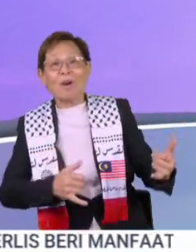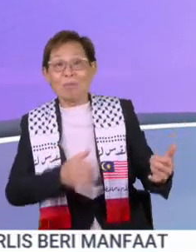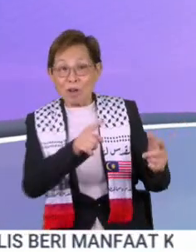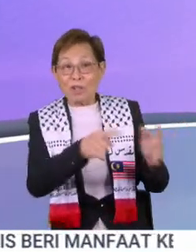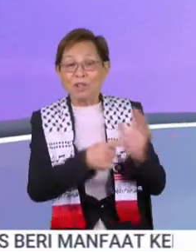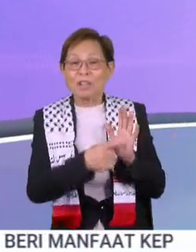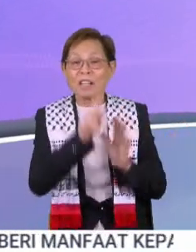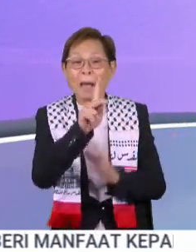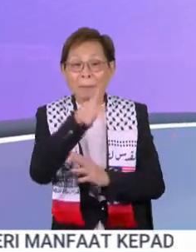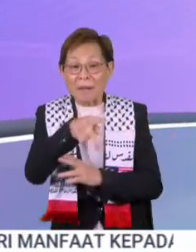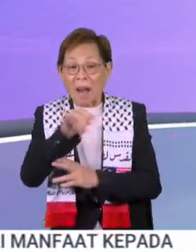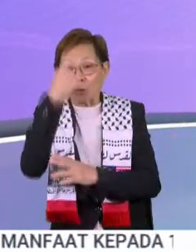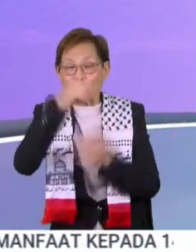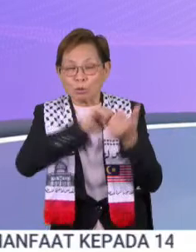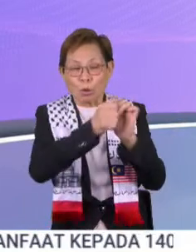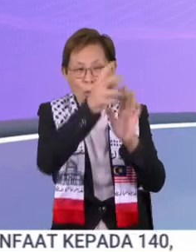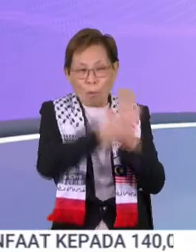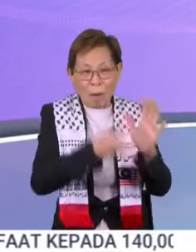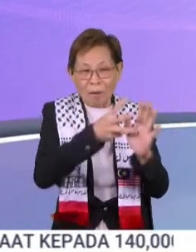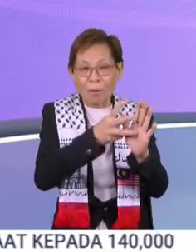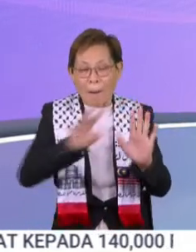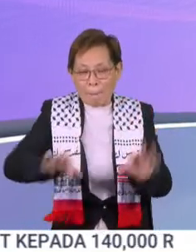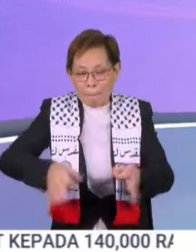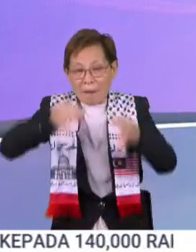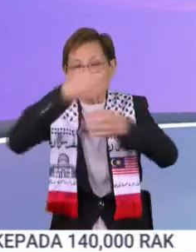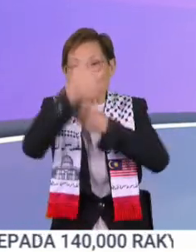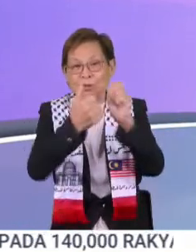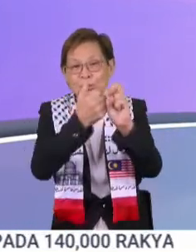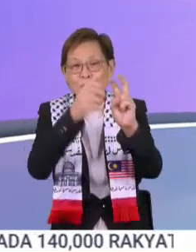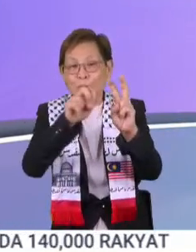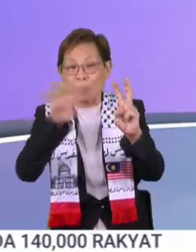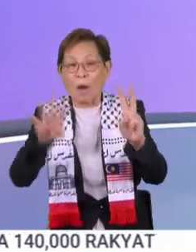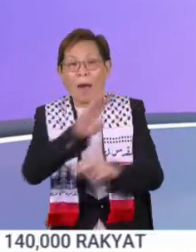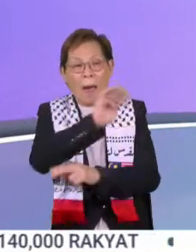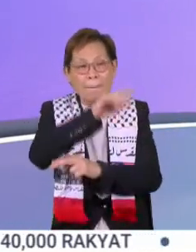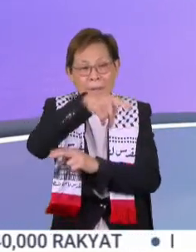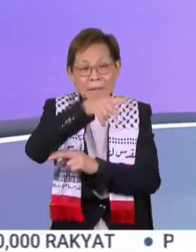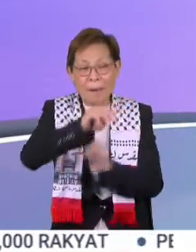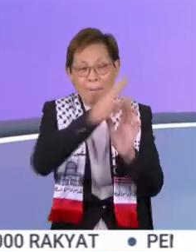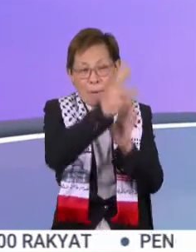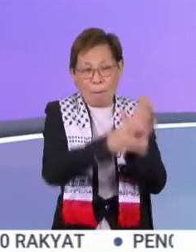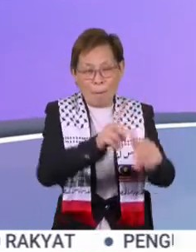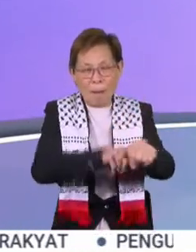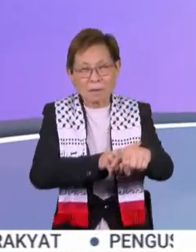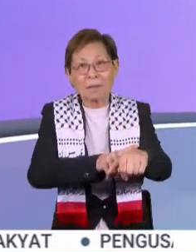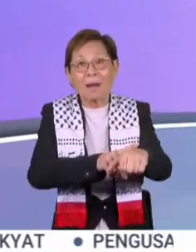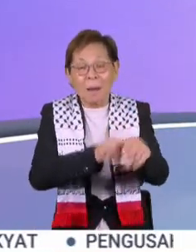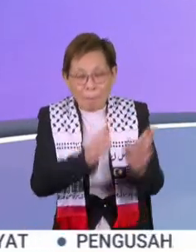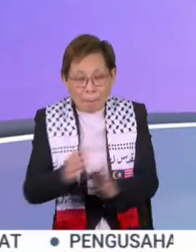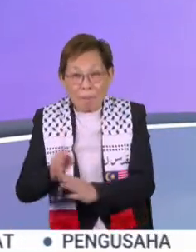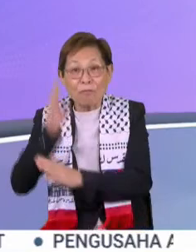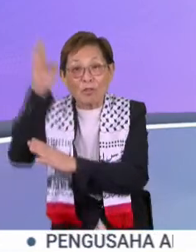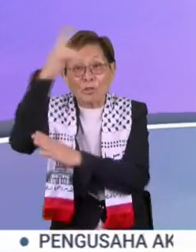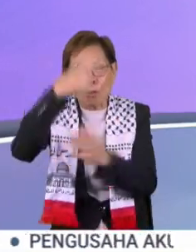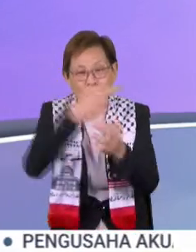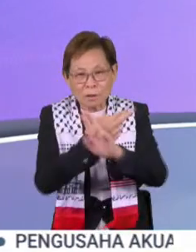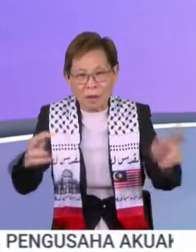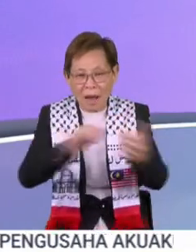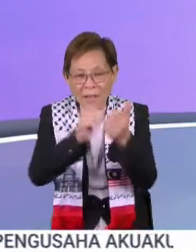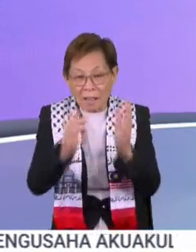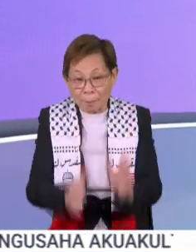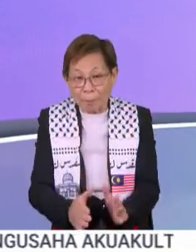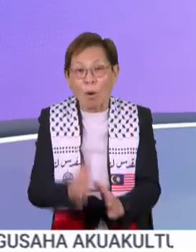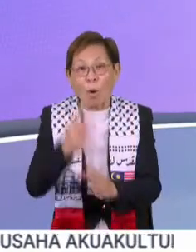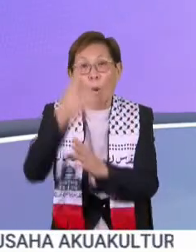pengukur untuk Sukan Paralimpik Paris 2024. MPM mempunyai perancangan jangka panjang bagi persiapan atlet baharu dalam